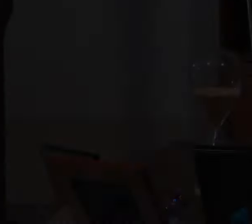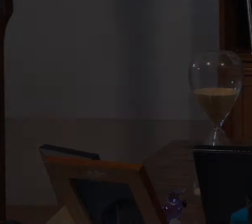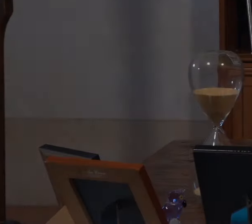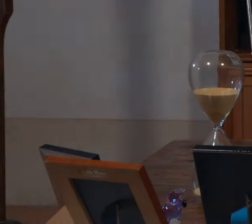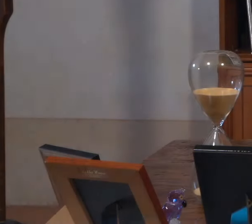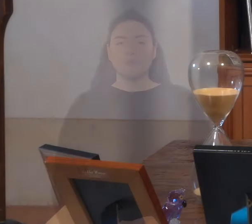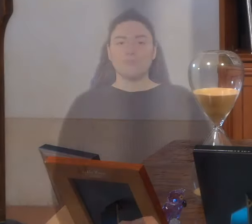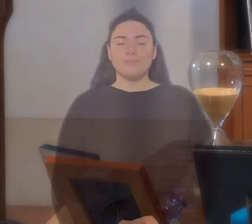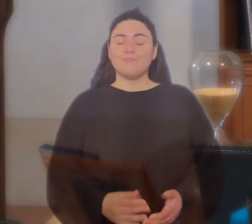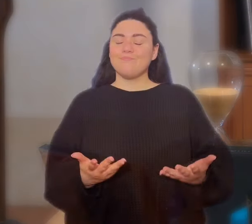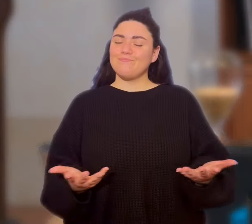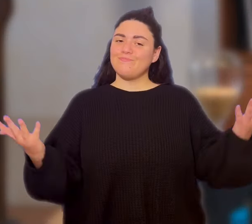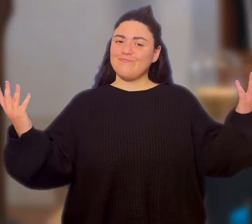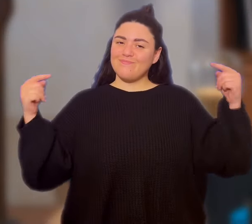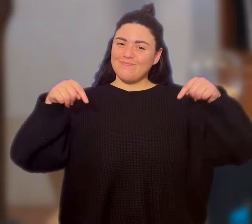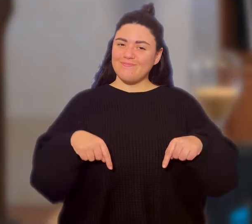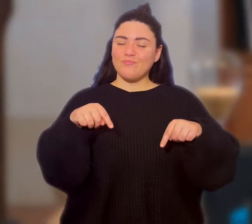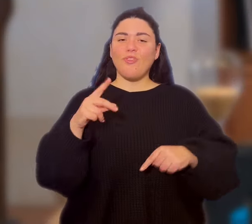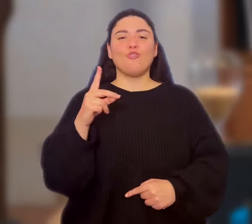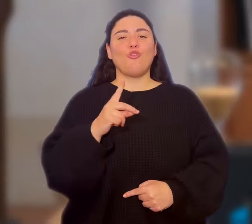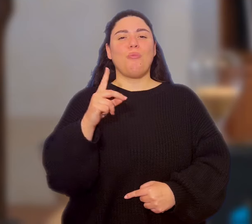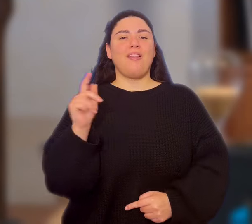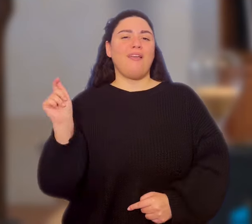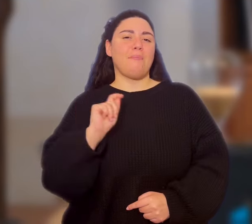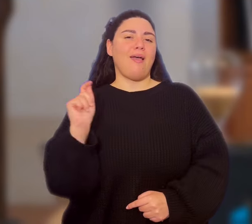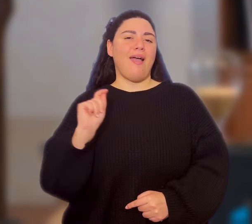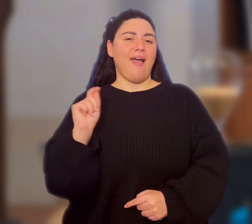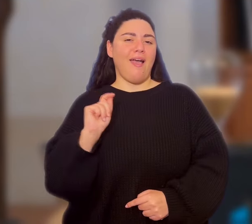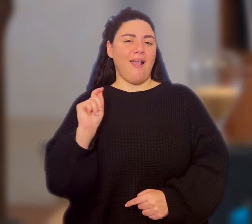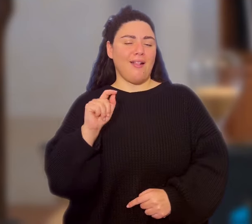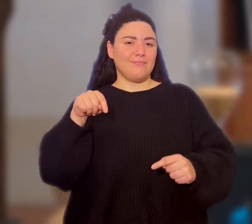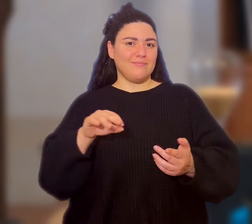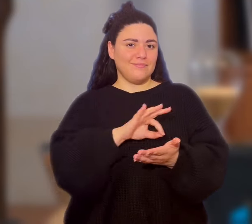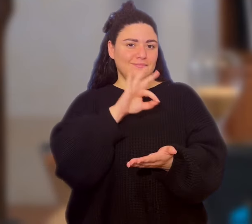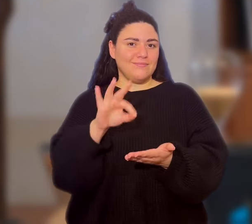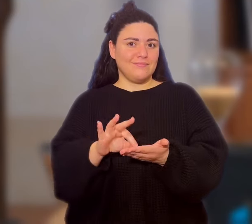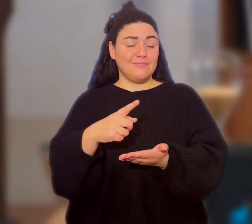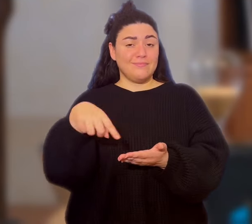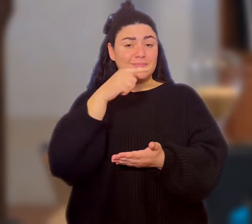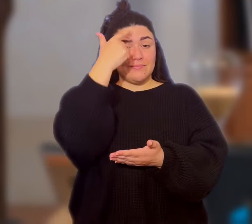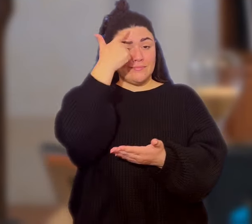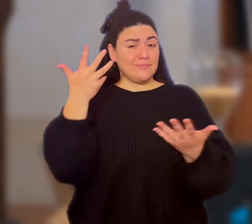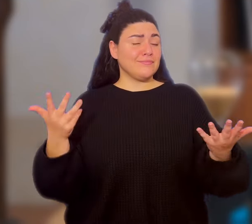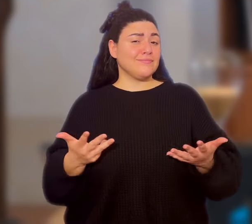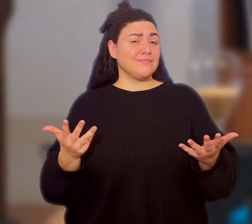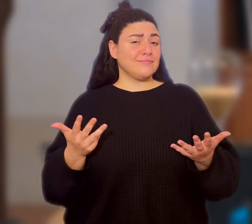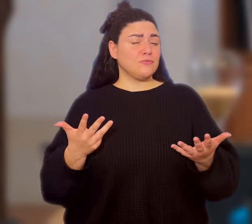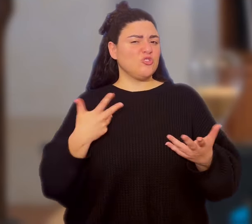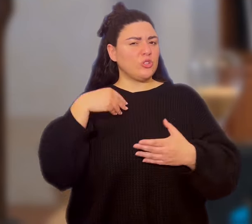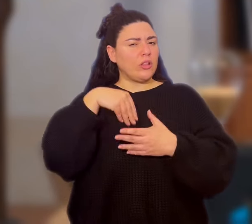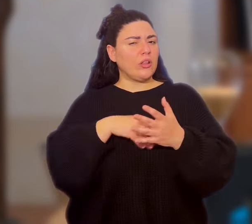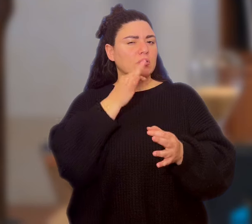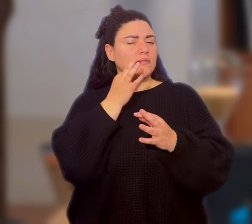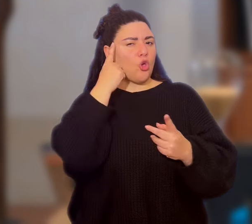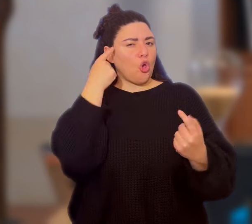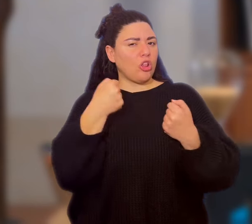Signore siamo così giunti alla domenica delle Palme che come sappiamo bene è contrassegnata da un forte